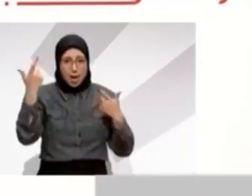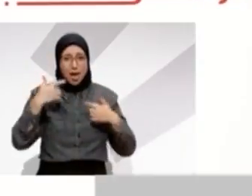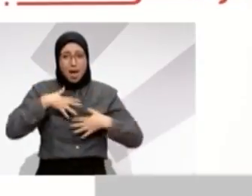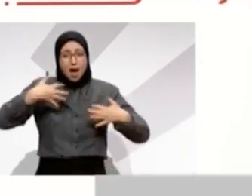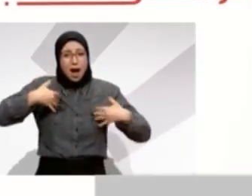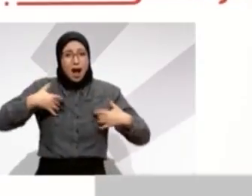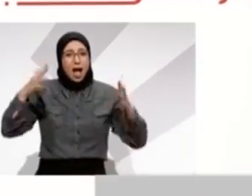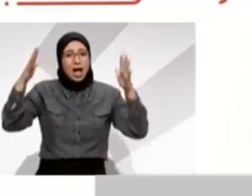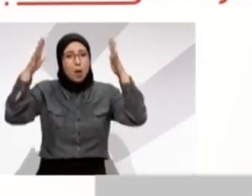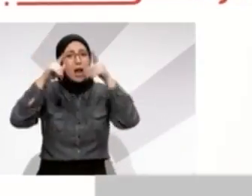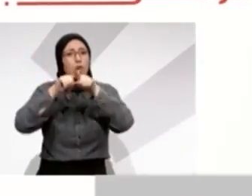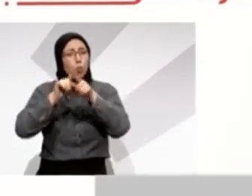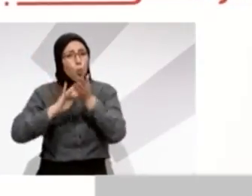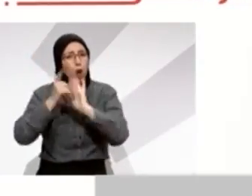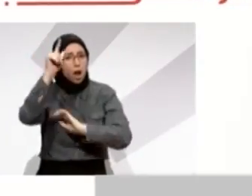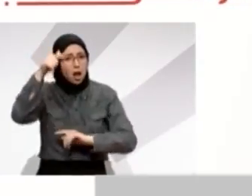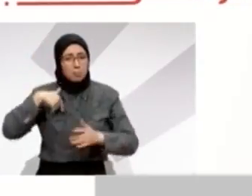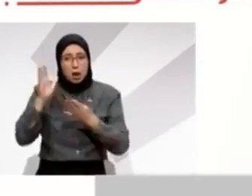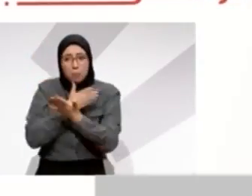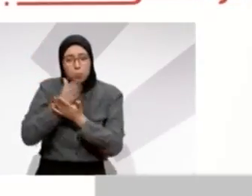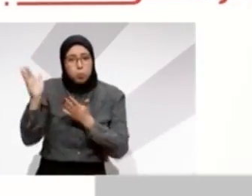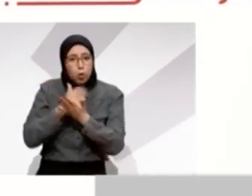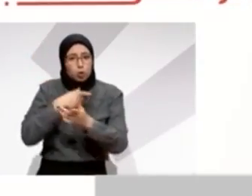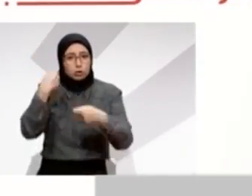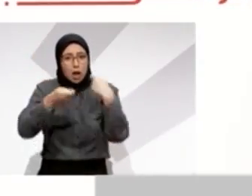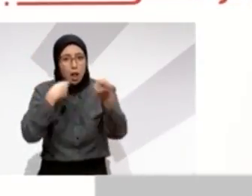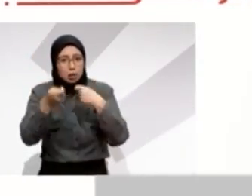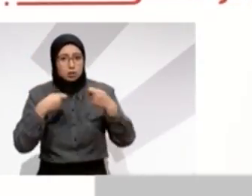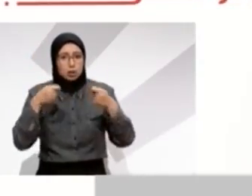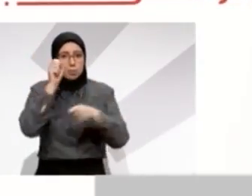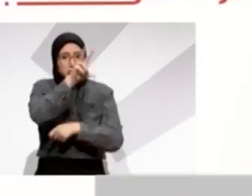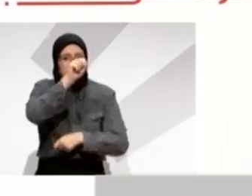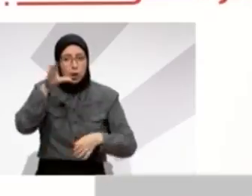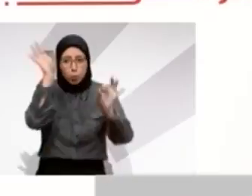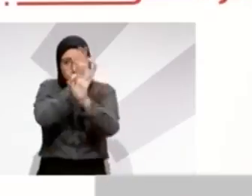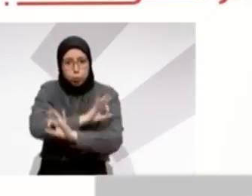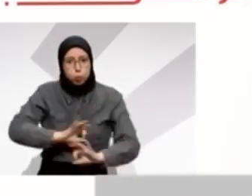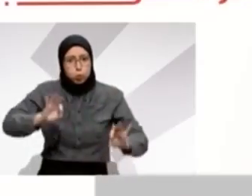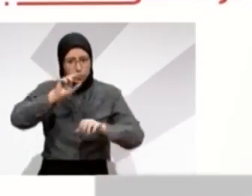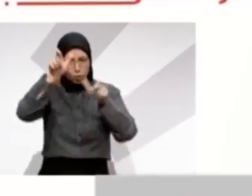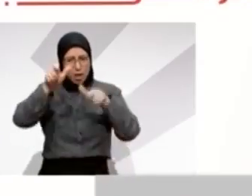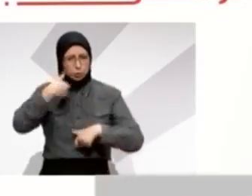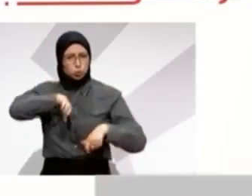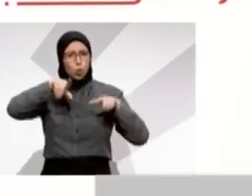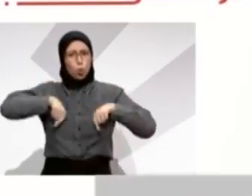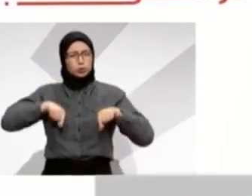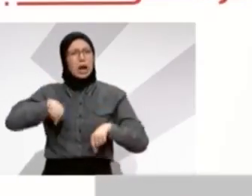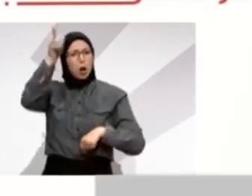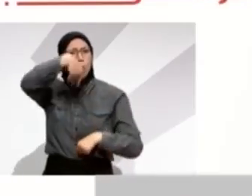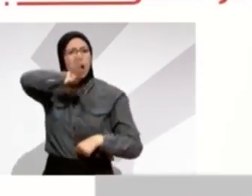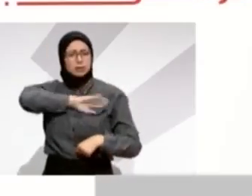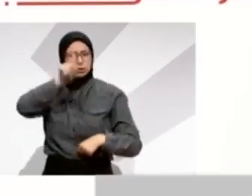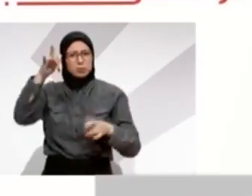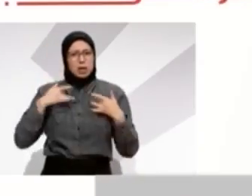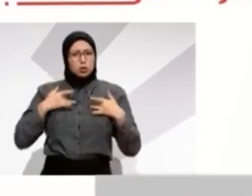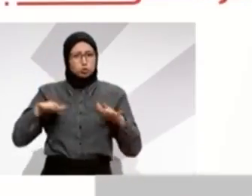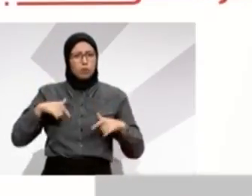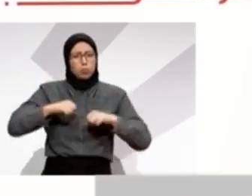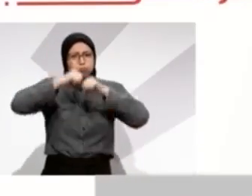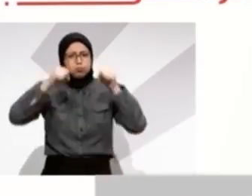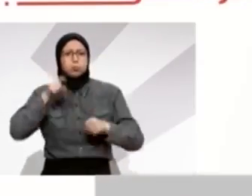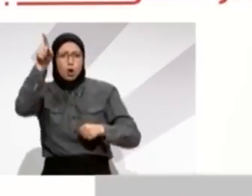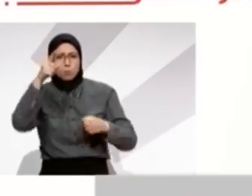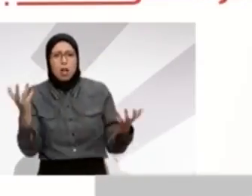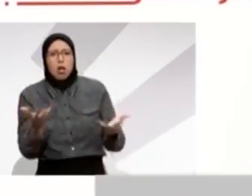لكن معليش مشاريع اقتصاديه و سياحيه كل شيء على الحكومات والمركزيه وسياسه الجويه